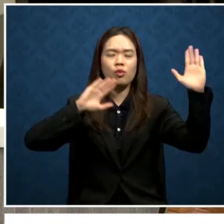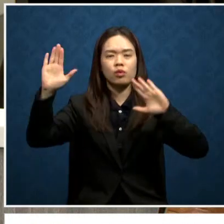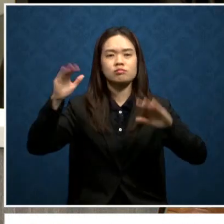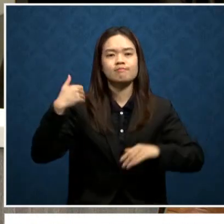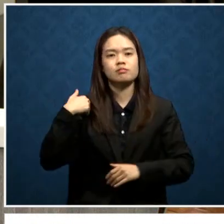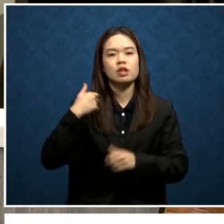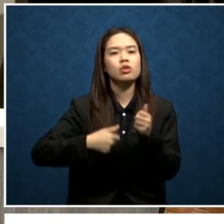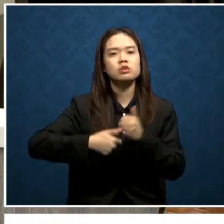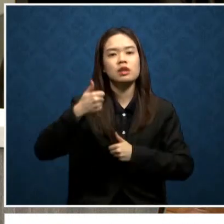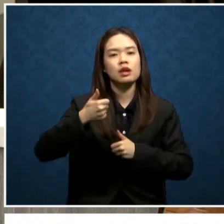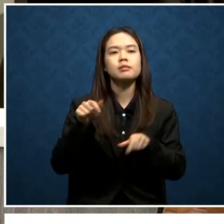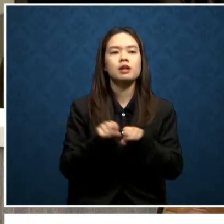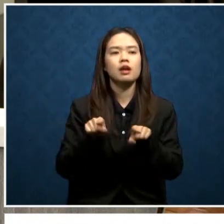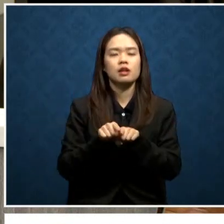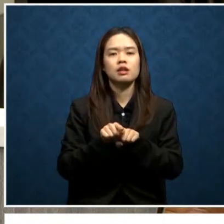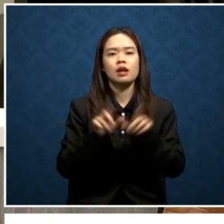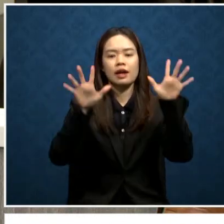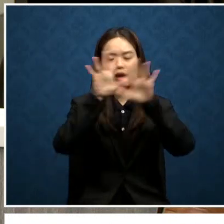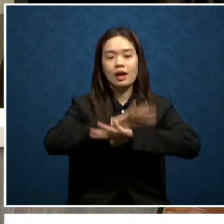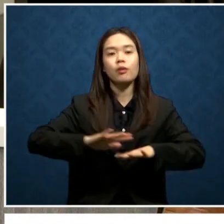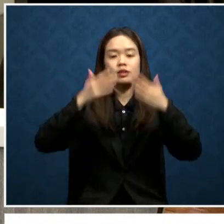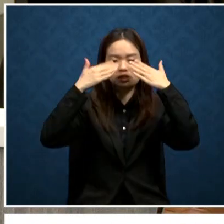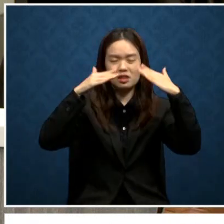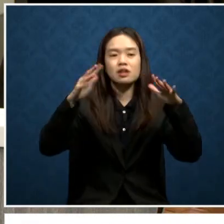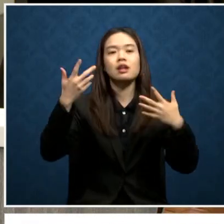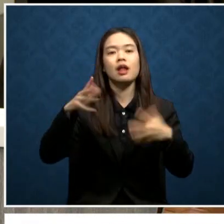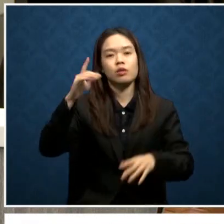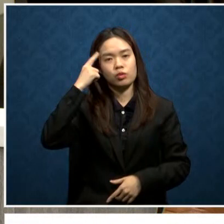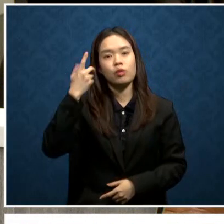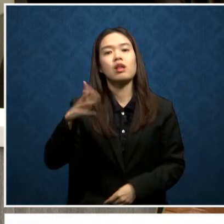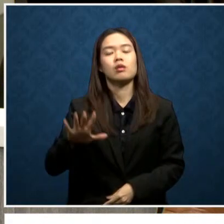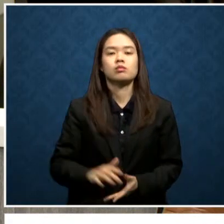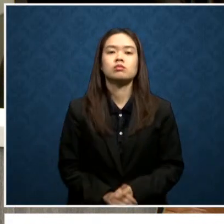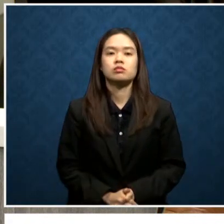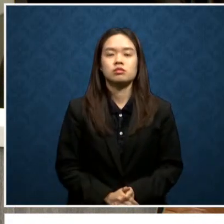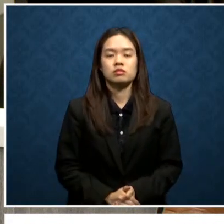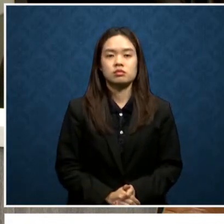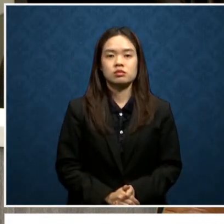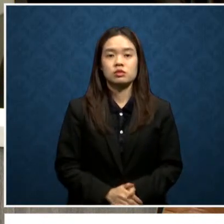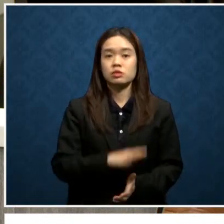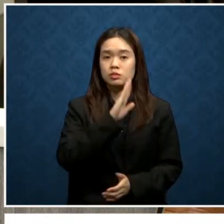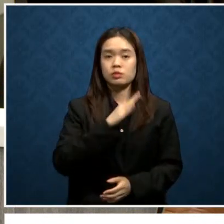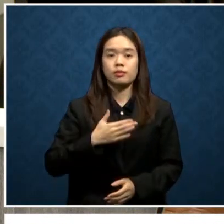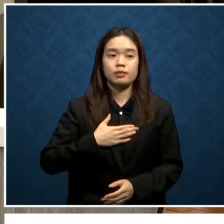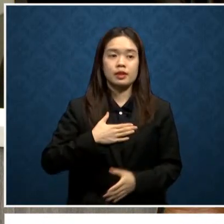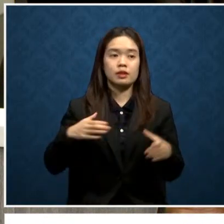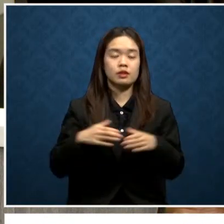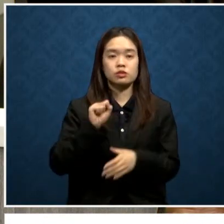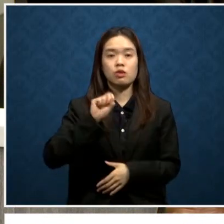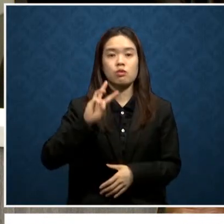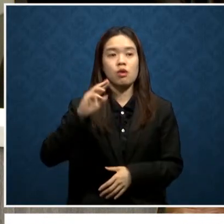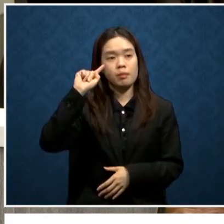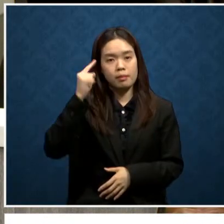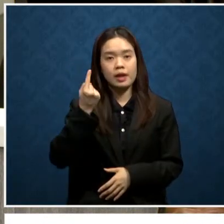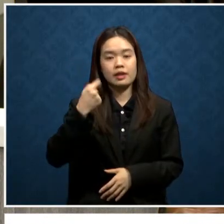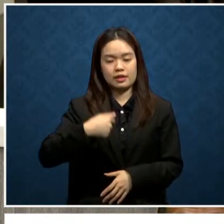ยู่ดีท่านมันเหมือนกับเขียนโพยมาจากบ้านเลยค่ะท่านดิฉันถึงจะเป็นสว.ใหม่ดิฉันก็ยังมีความรู้สึ